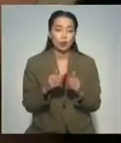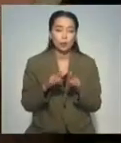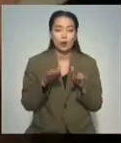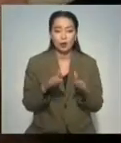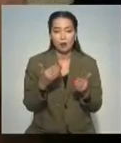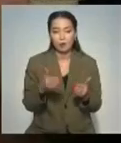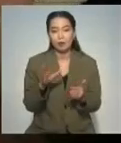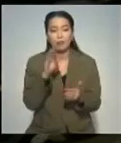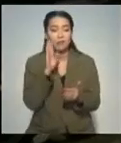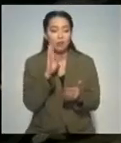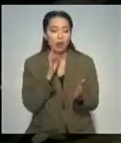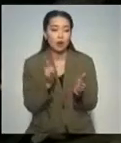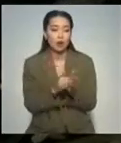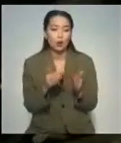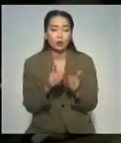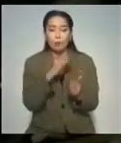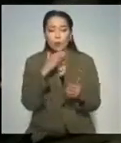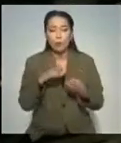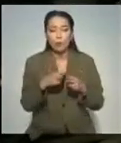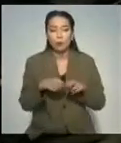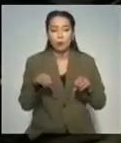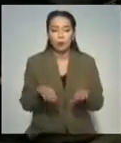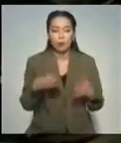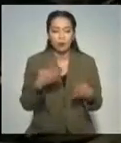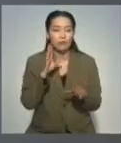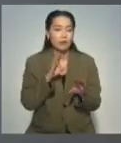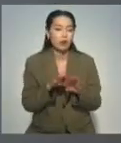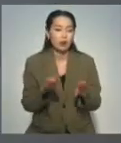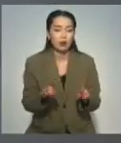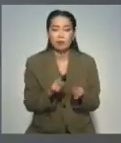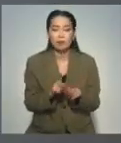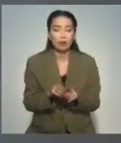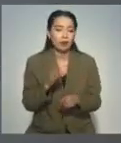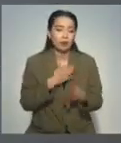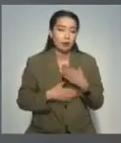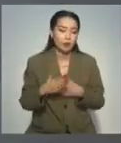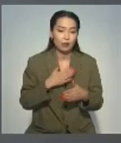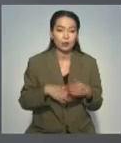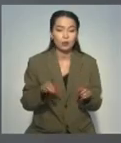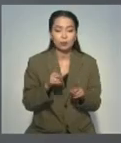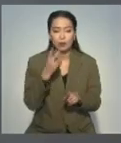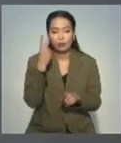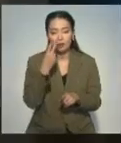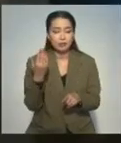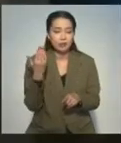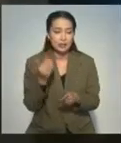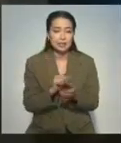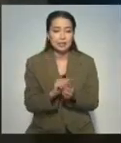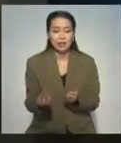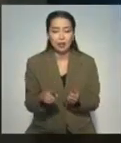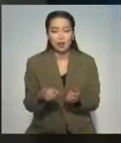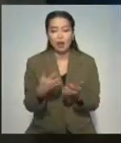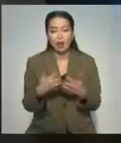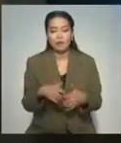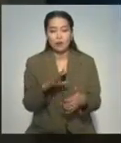разы легче. Вода в доме – решение многих проблем. Новому водопроводу женщина не может нарадоваться. Купленная 2 года назад стиральная машинка-автомат теперь